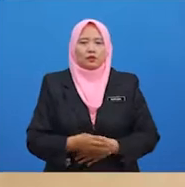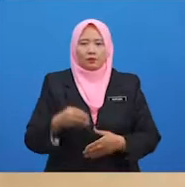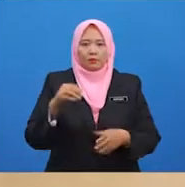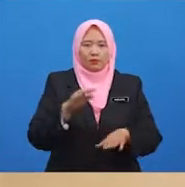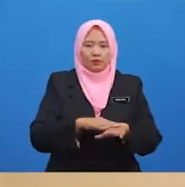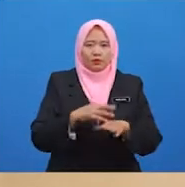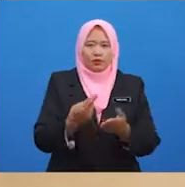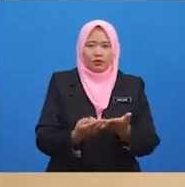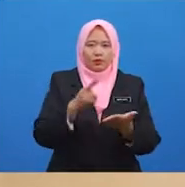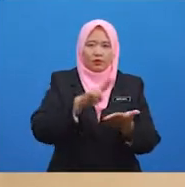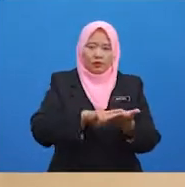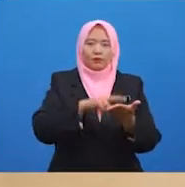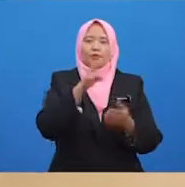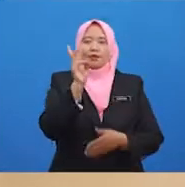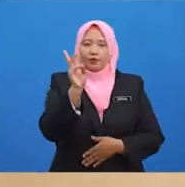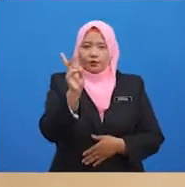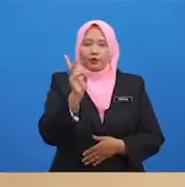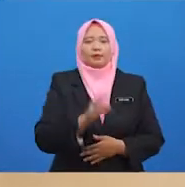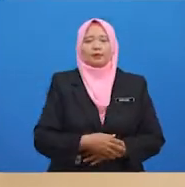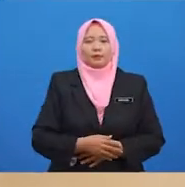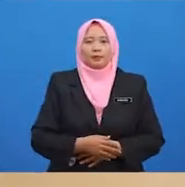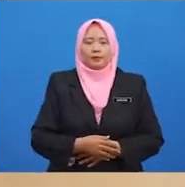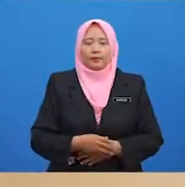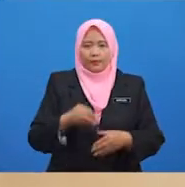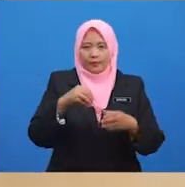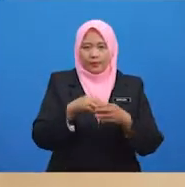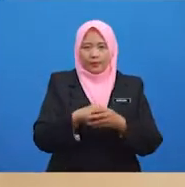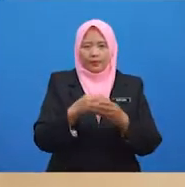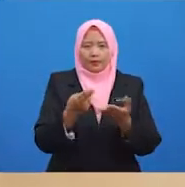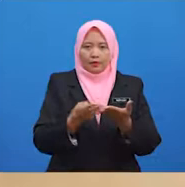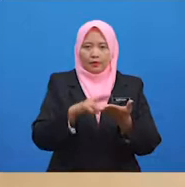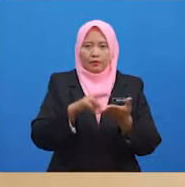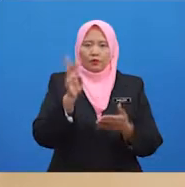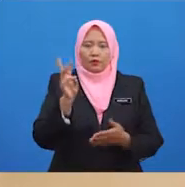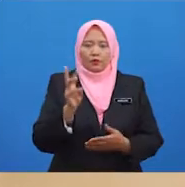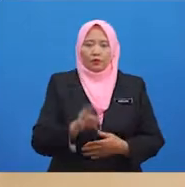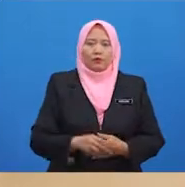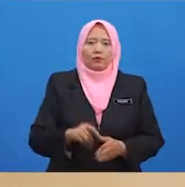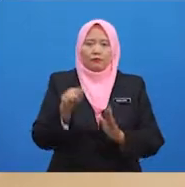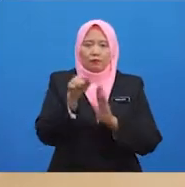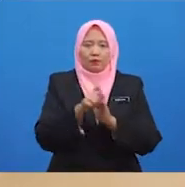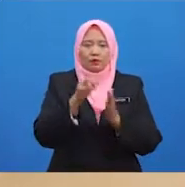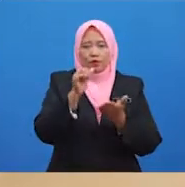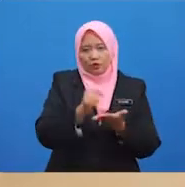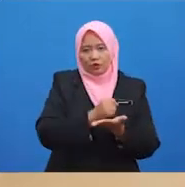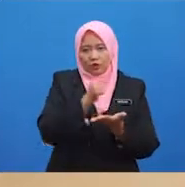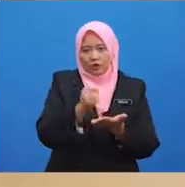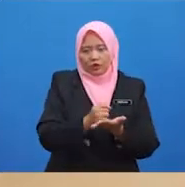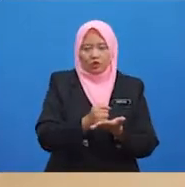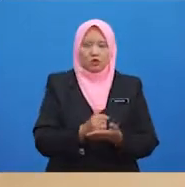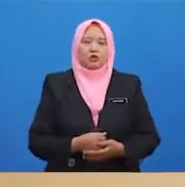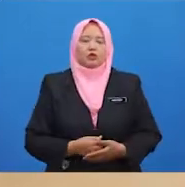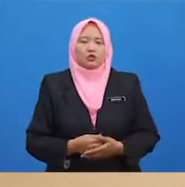pada rangkap terakhir saja. Dalam rangkap ini, penyajak berharap agar masyarakat